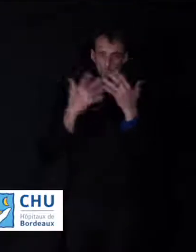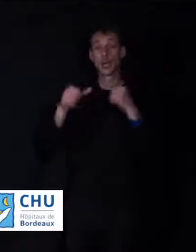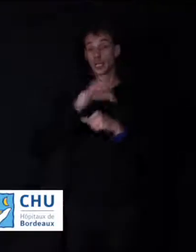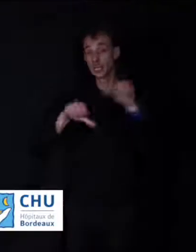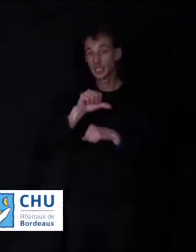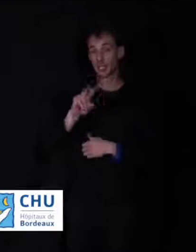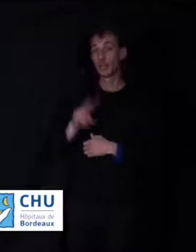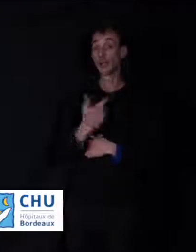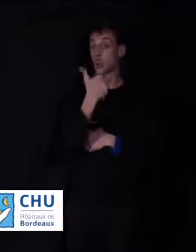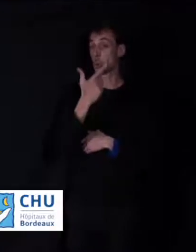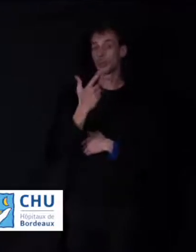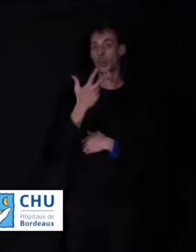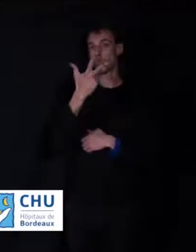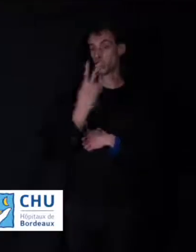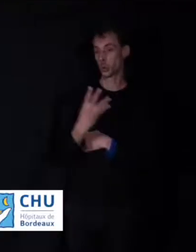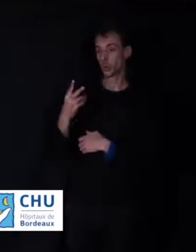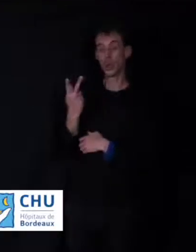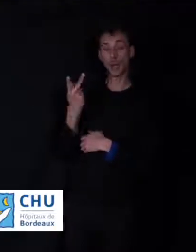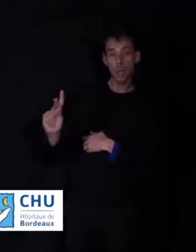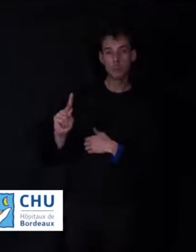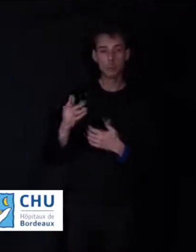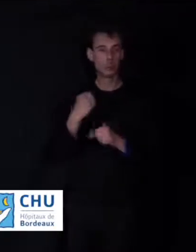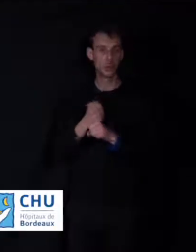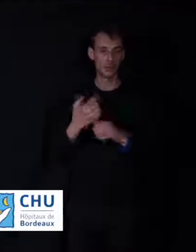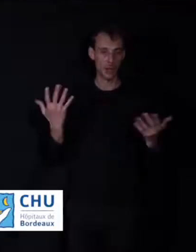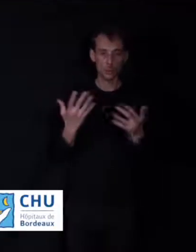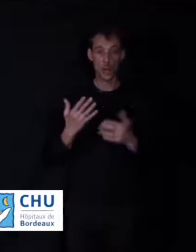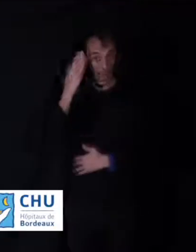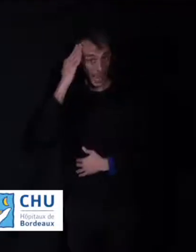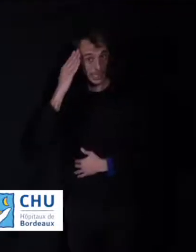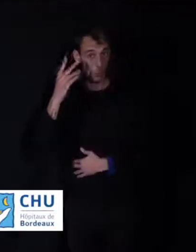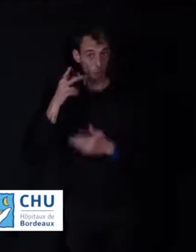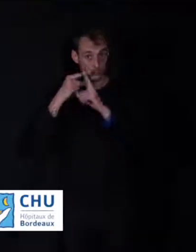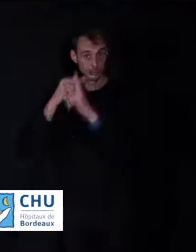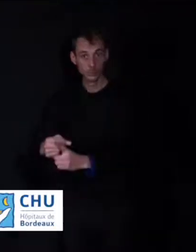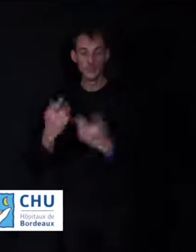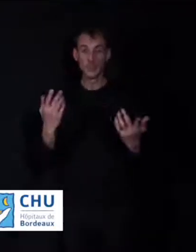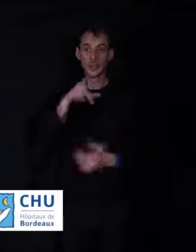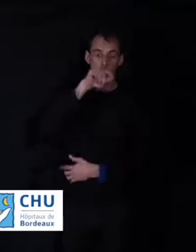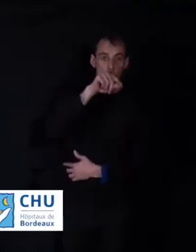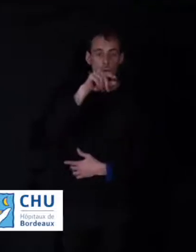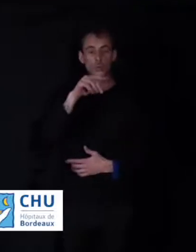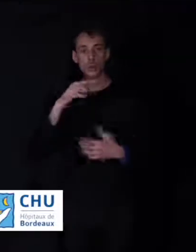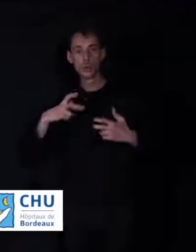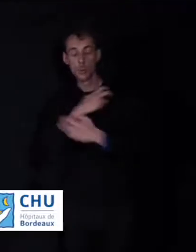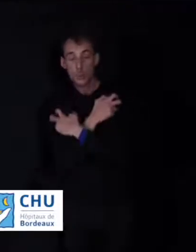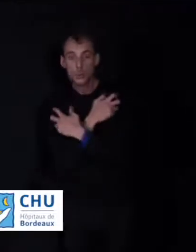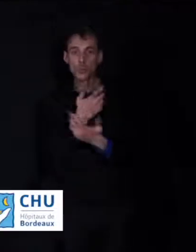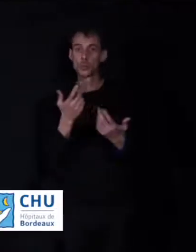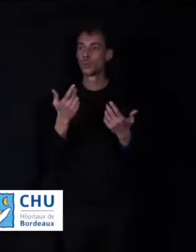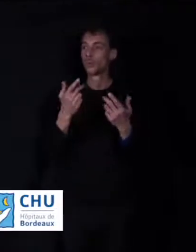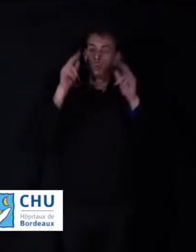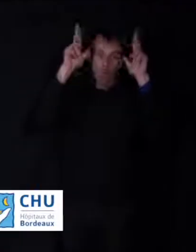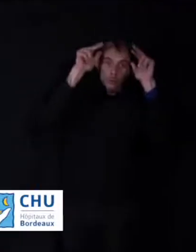travailler pas avec les hommes, mais avec les animaux, avec les poules, avec les moutons, les vers à soie, et on verra plus tard aussi les lapins.